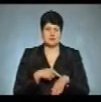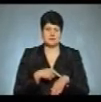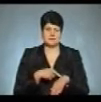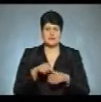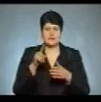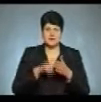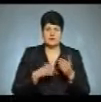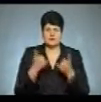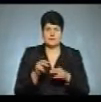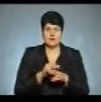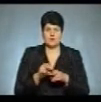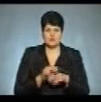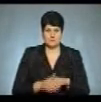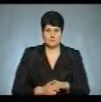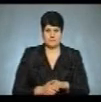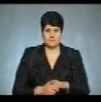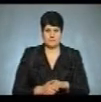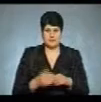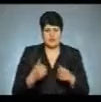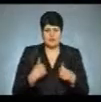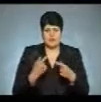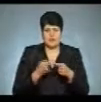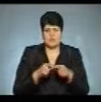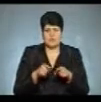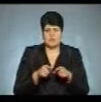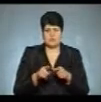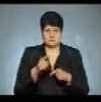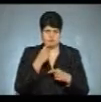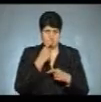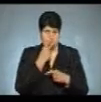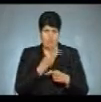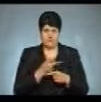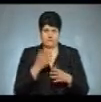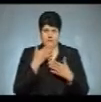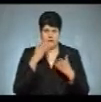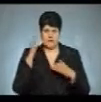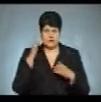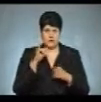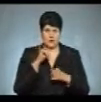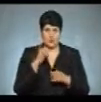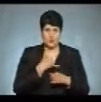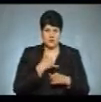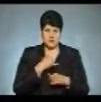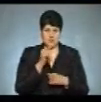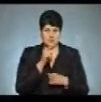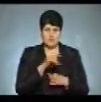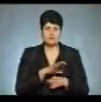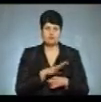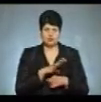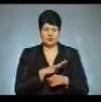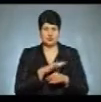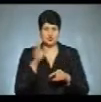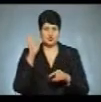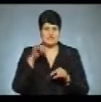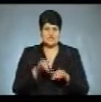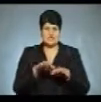Надіємося, сьогодні зремонтують. Я оце тільки що тепер побачив, що немає води. У нас там були, що затоплювало